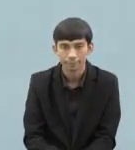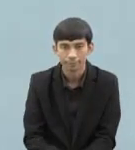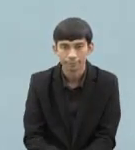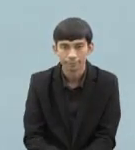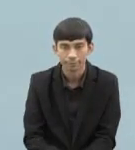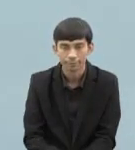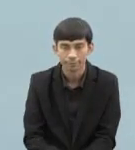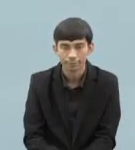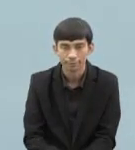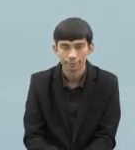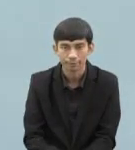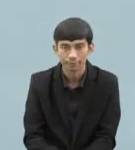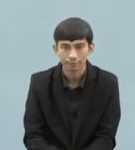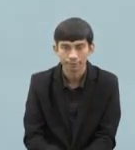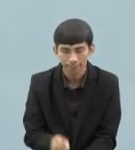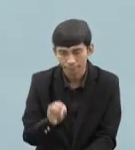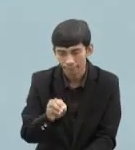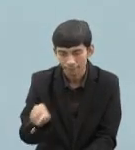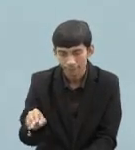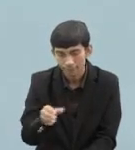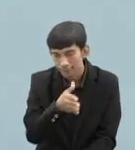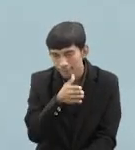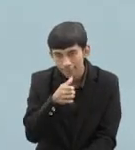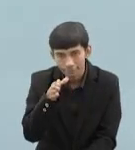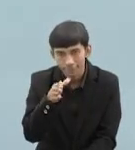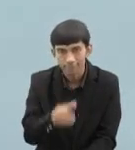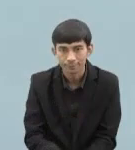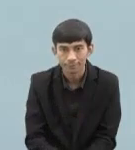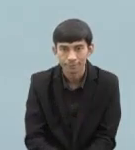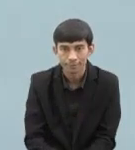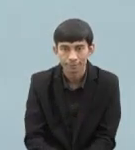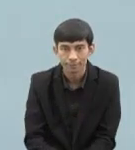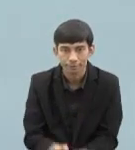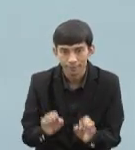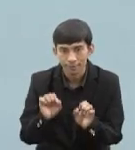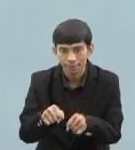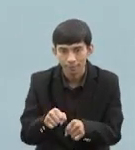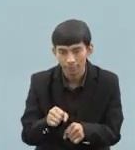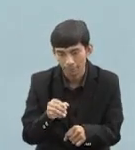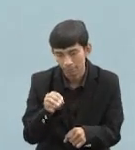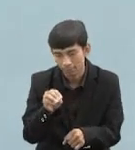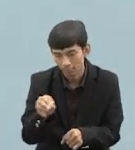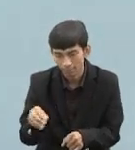Mi đầm nam chim ca con. Chà, cứ ai mi đầm nam chim ca.